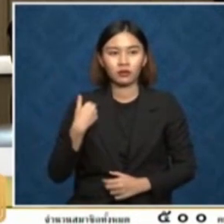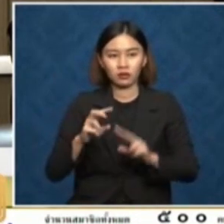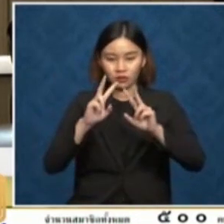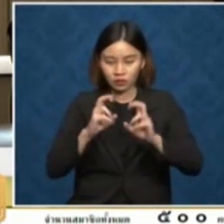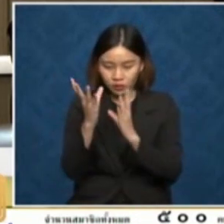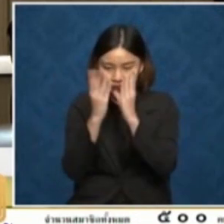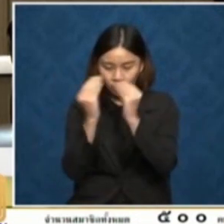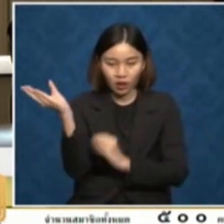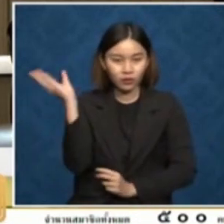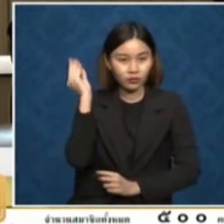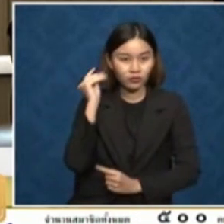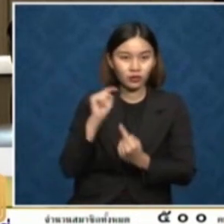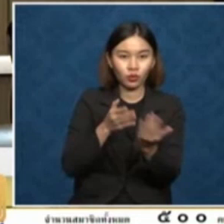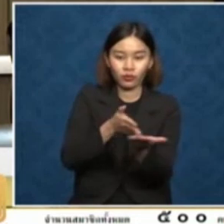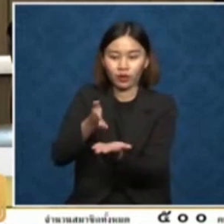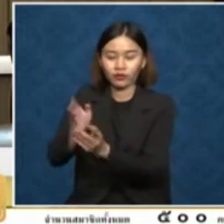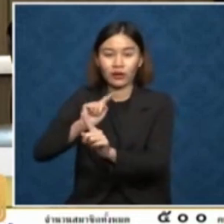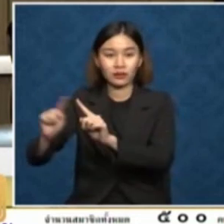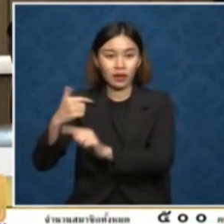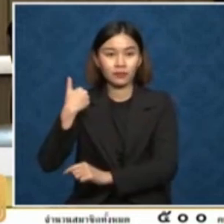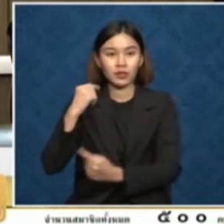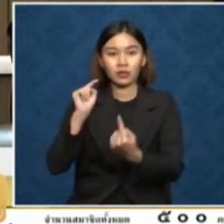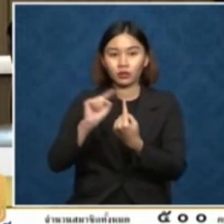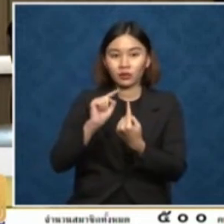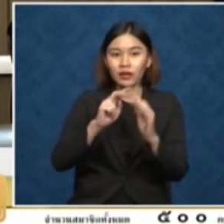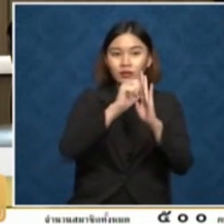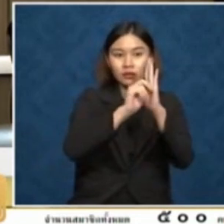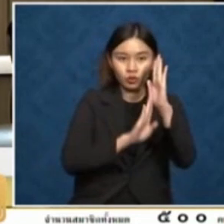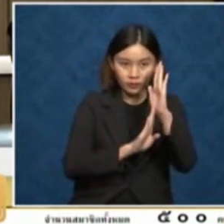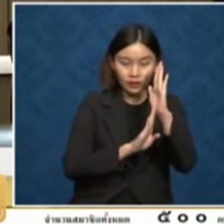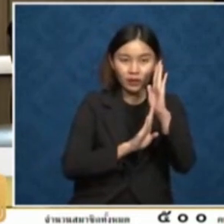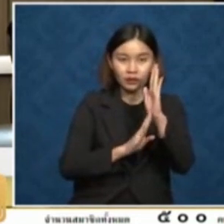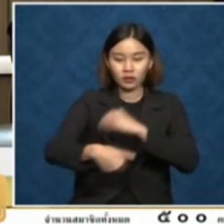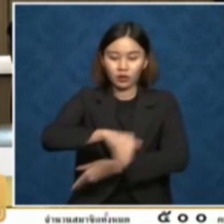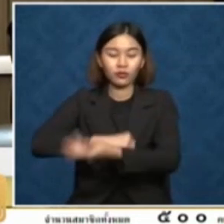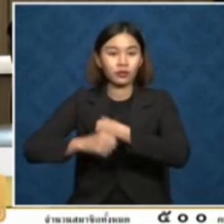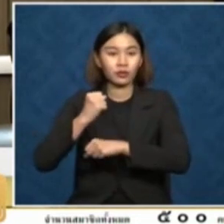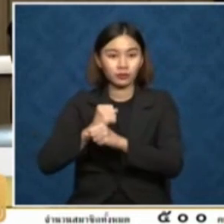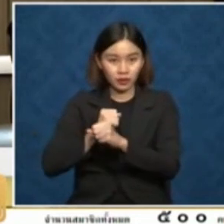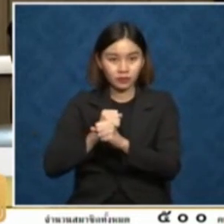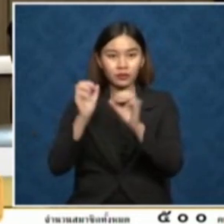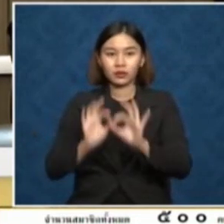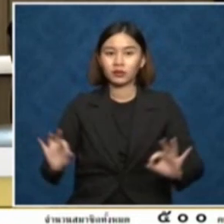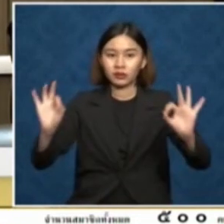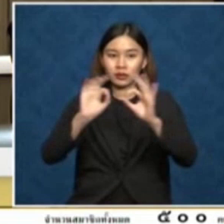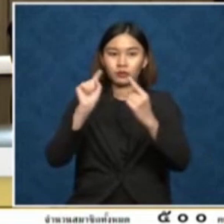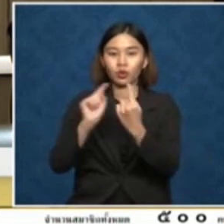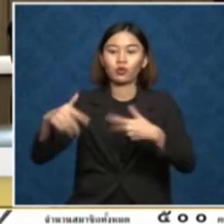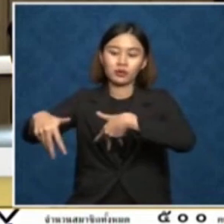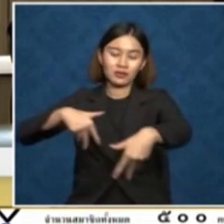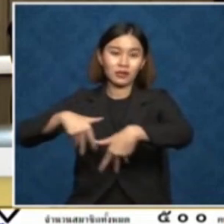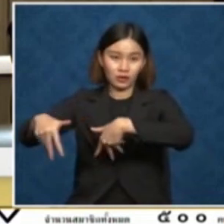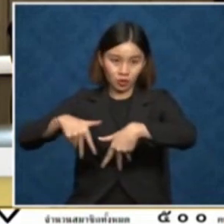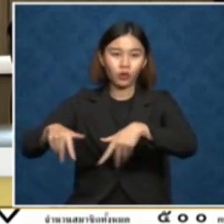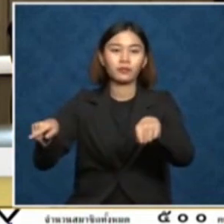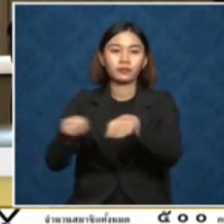ดียวกันผมจึงอยากขอเสนอให้มีการศึกษาเรื่องนี้ให้มีความละเอียดรอบคอบชัดเจนมากกว่านี้ก่อน